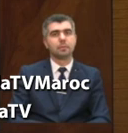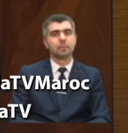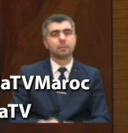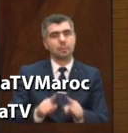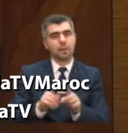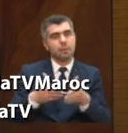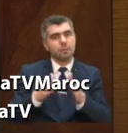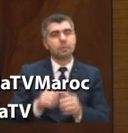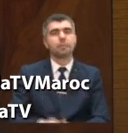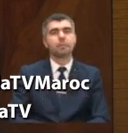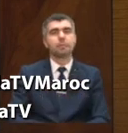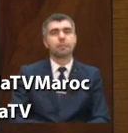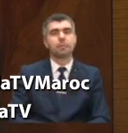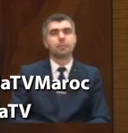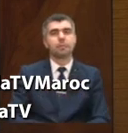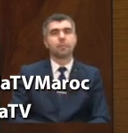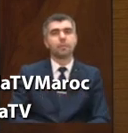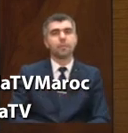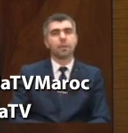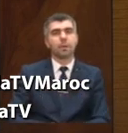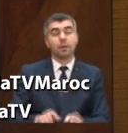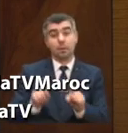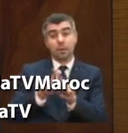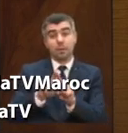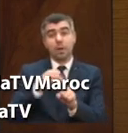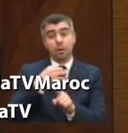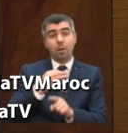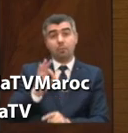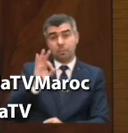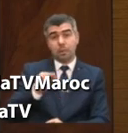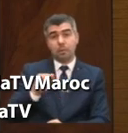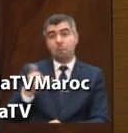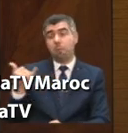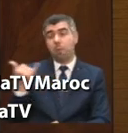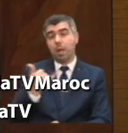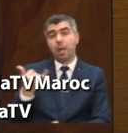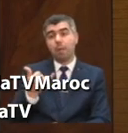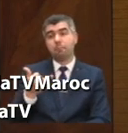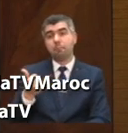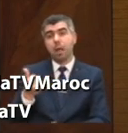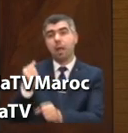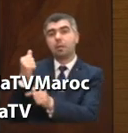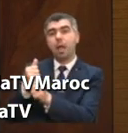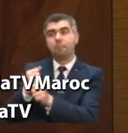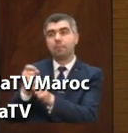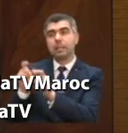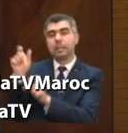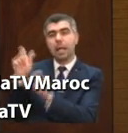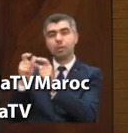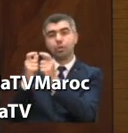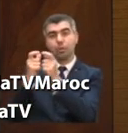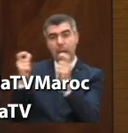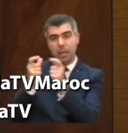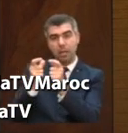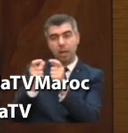هذا الورش. ثم بالنسبه لالزاميه عوده الاجراء الى عملهم بعد الازمه، انا قلت لكم السيدات والساده